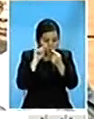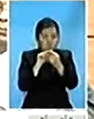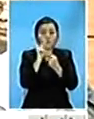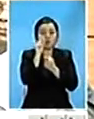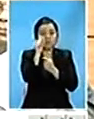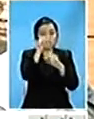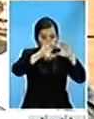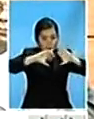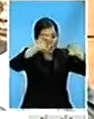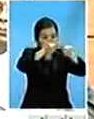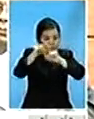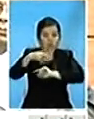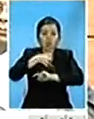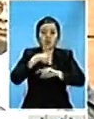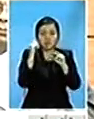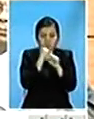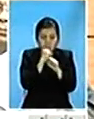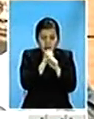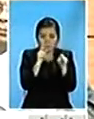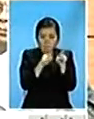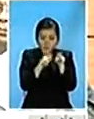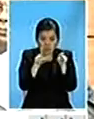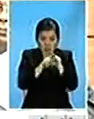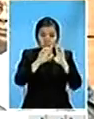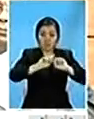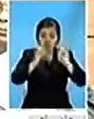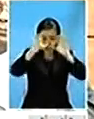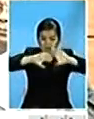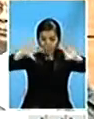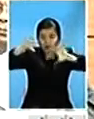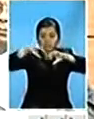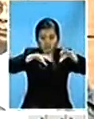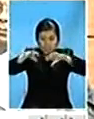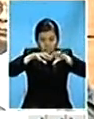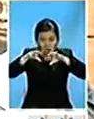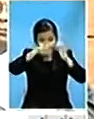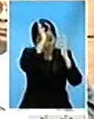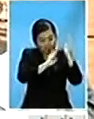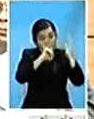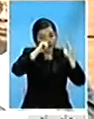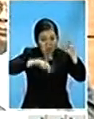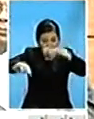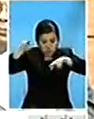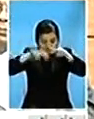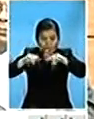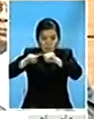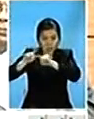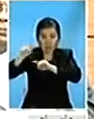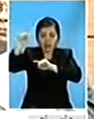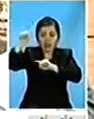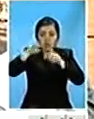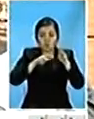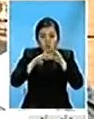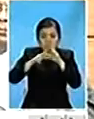ทุกๆรัฐบาลถ้ารัฐบาลสามารถที่จะบริหารบ้านเมืองได้โดยมีภาระให้กับพี่น้องประชาชนในรูปของภา